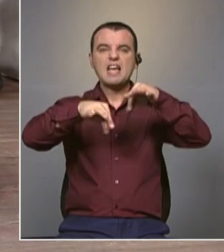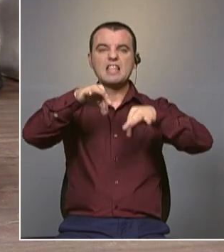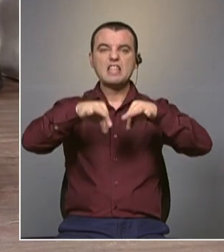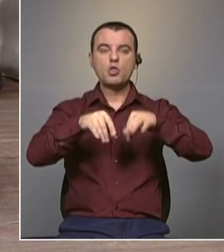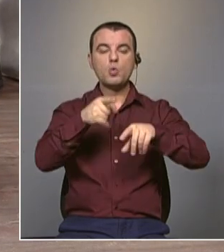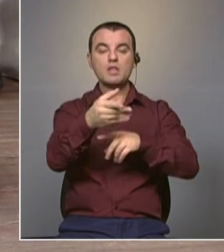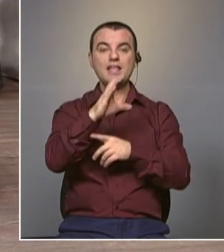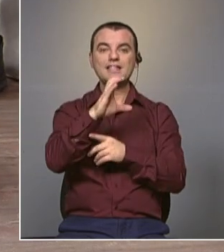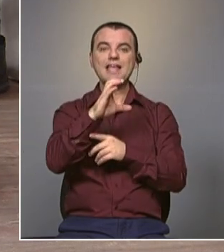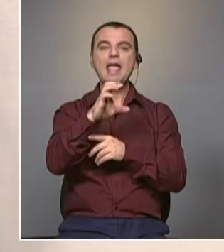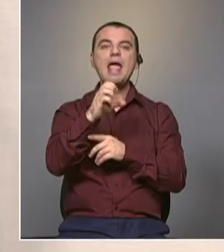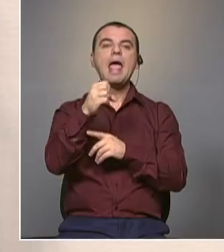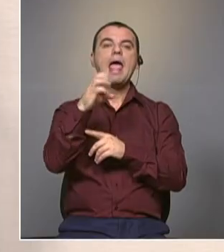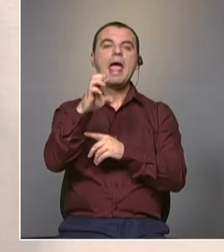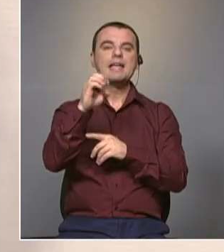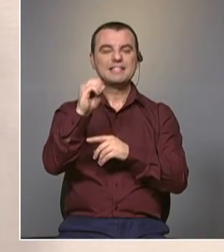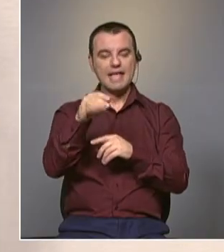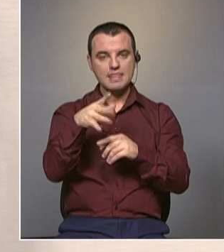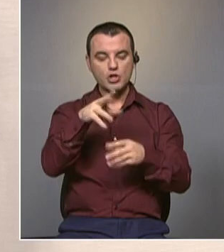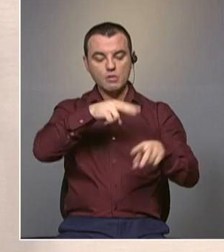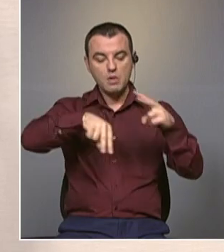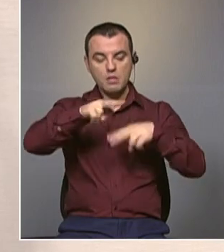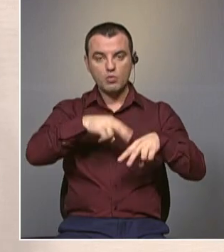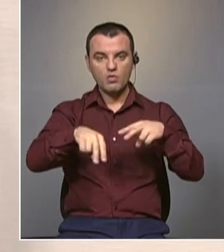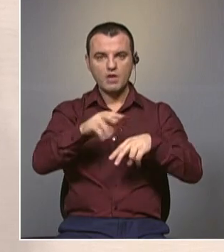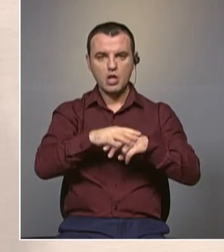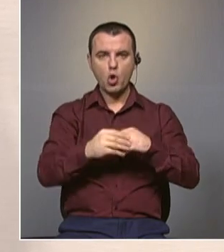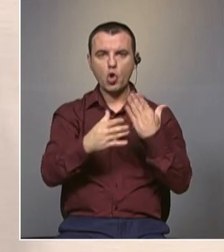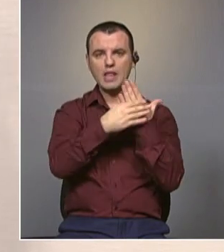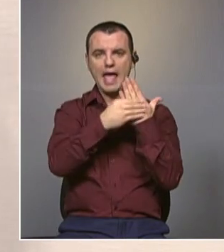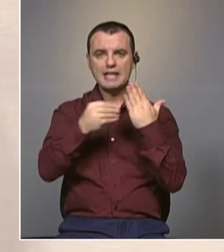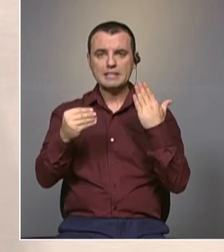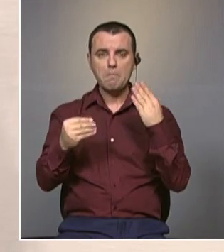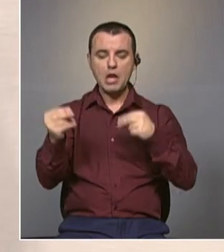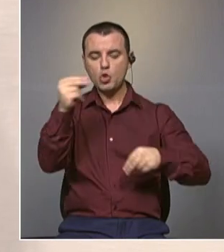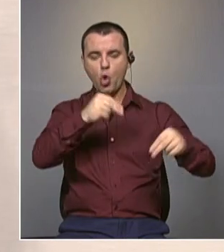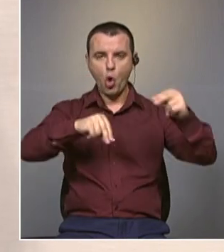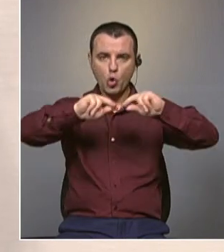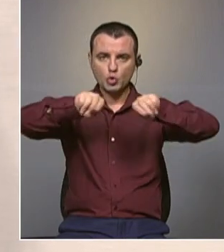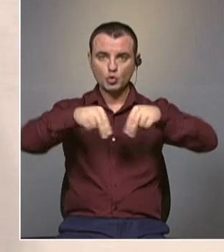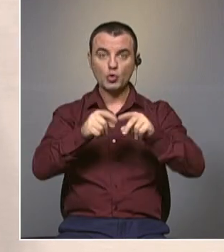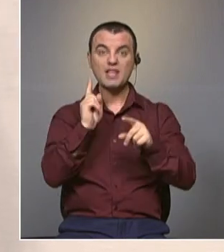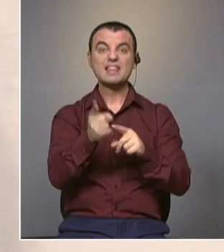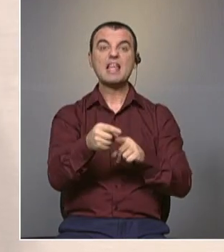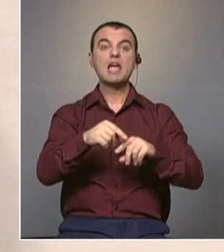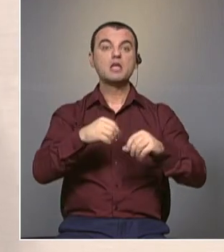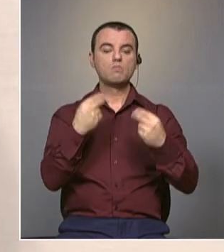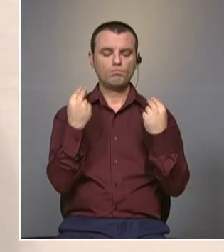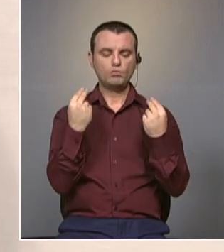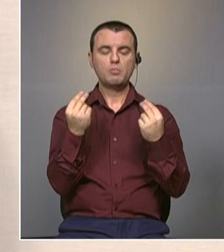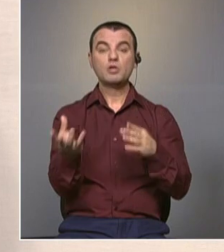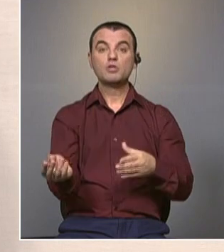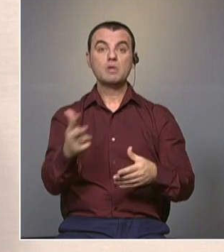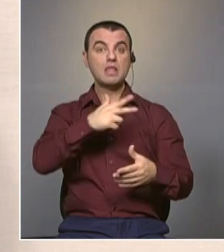проверени от експертно жури и най-добрите ще бъдат наградени с пълни частични стипендии, а тази